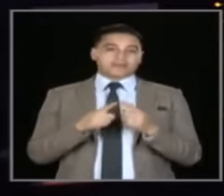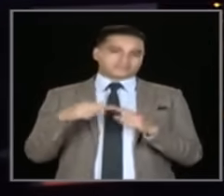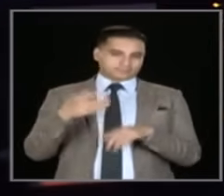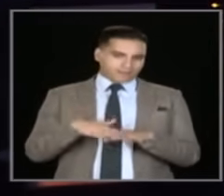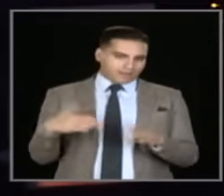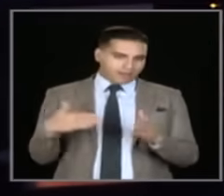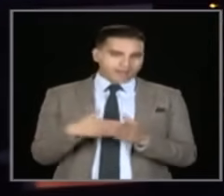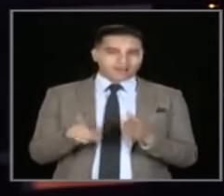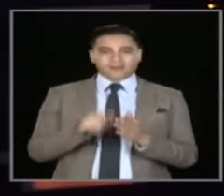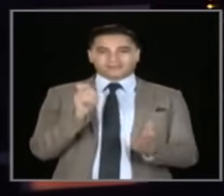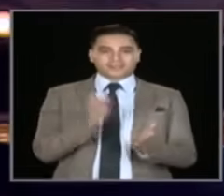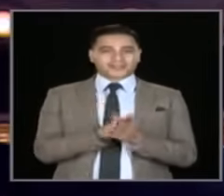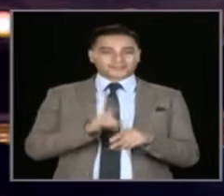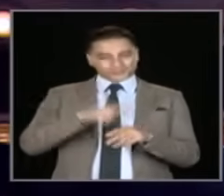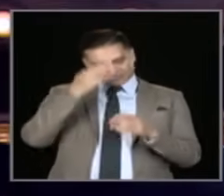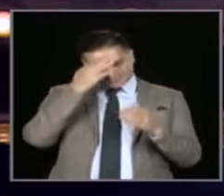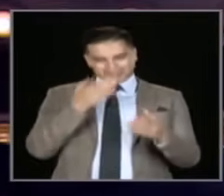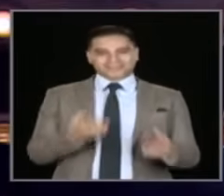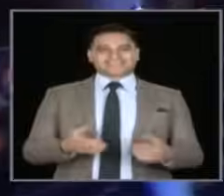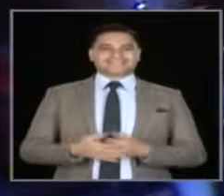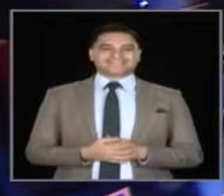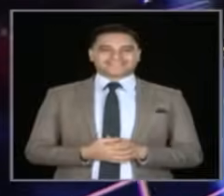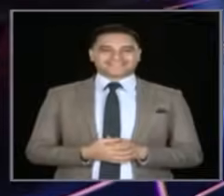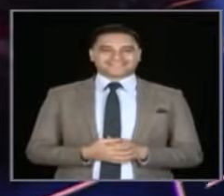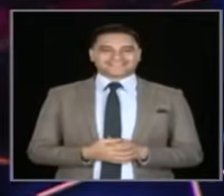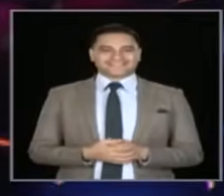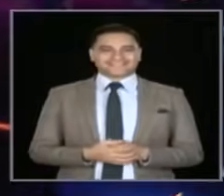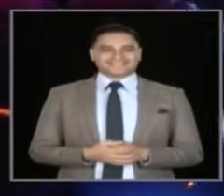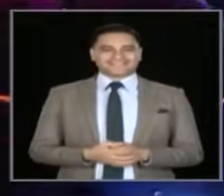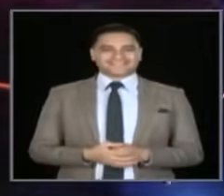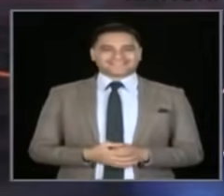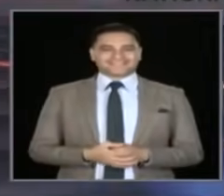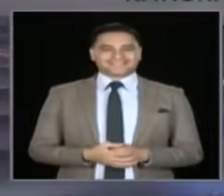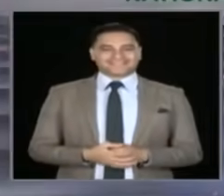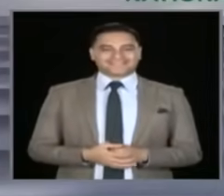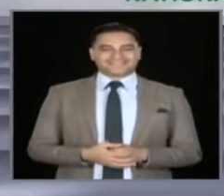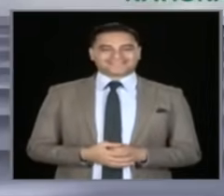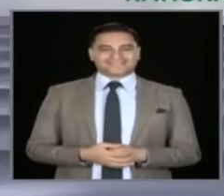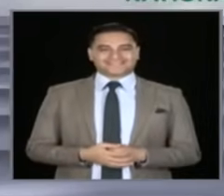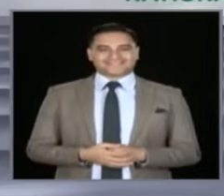آخر فقرة، فقرة عجلة الحظ والعباقرة.